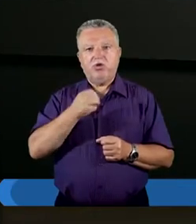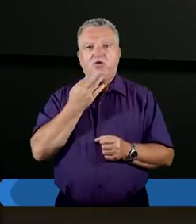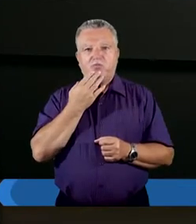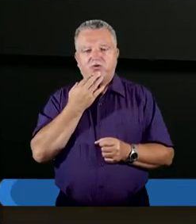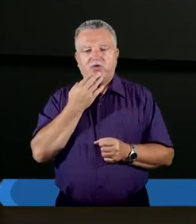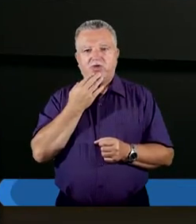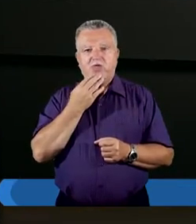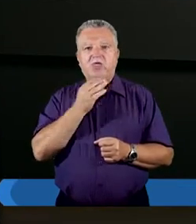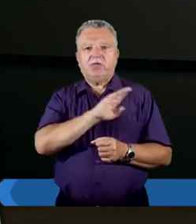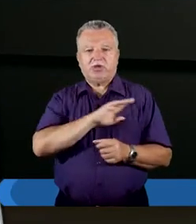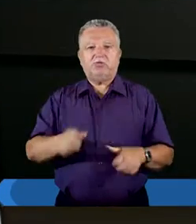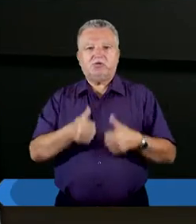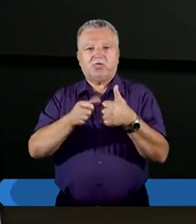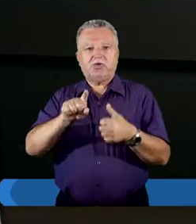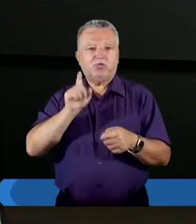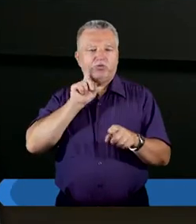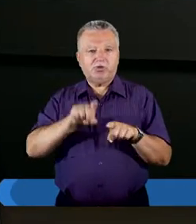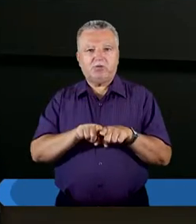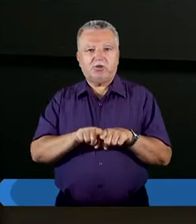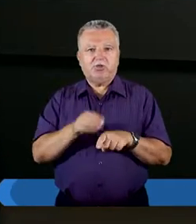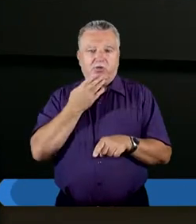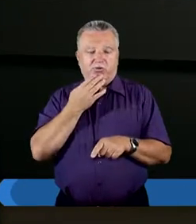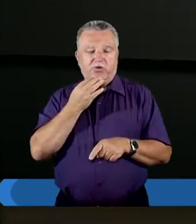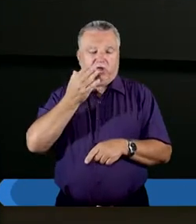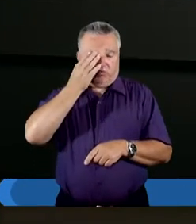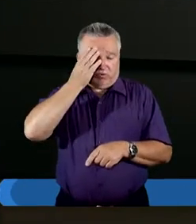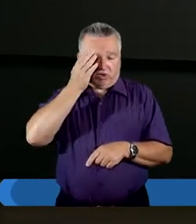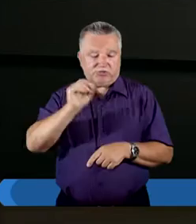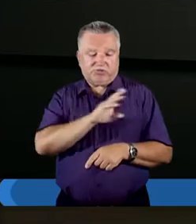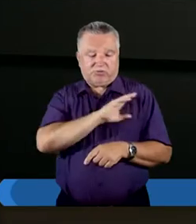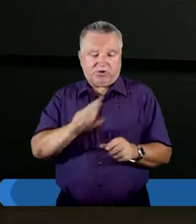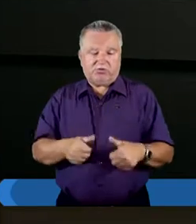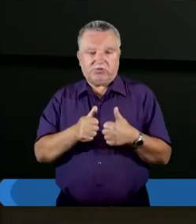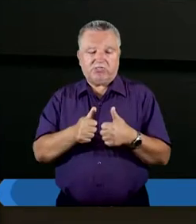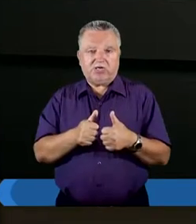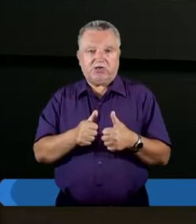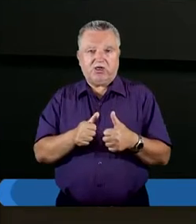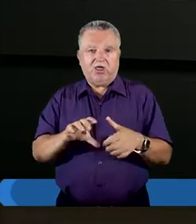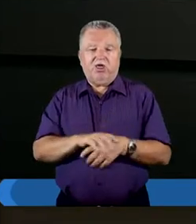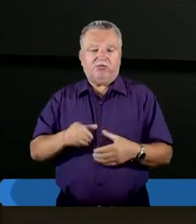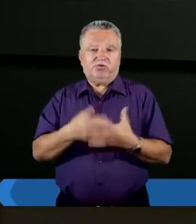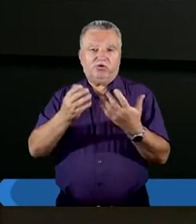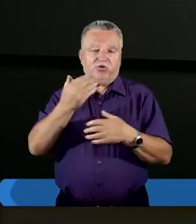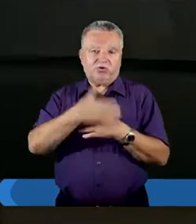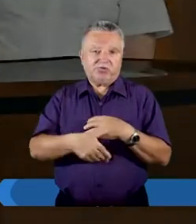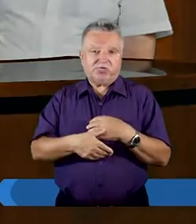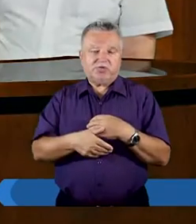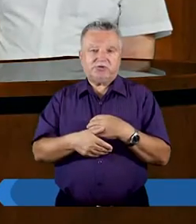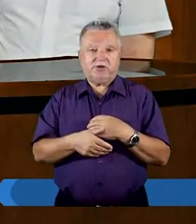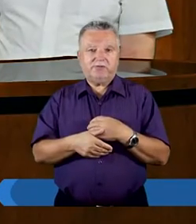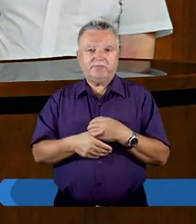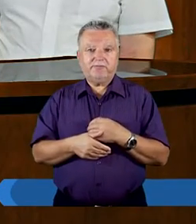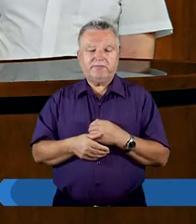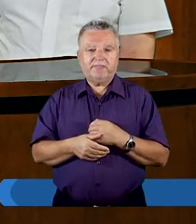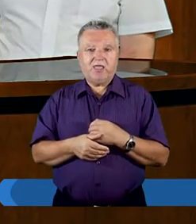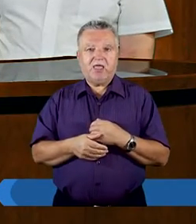brat. Co ona odpowiada? No wiem, że zmartwychwstanie. Czy zmartwychwstaniu w dniu ostatecznym? Tak, jakieś pojęcie. Ale